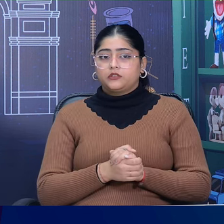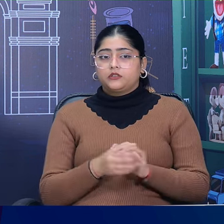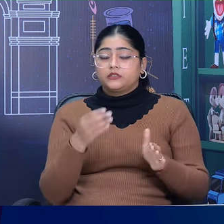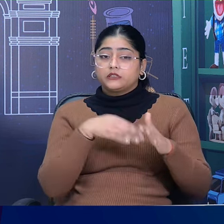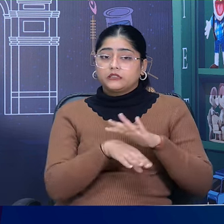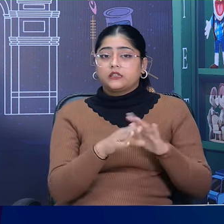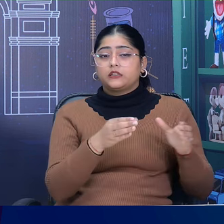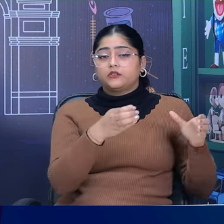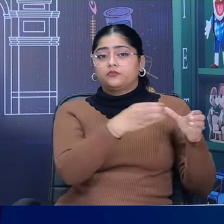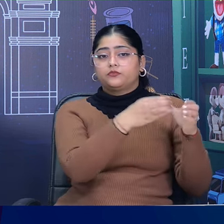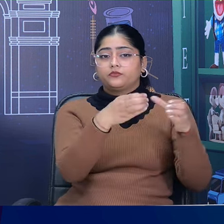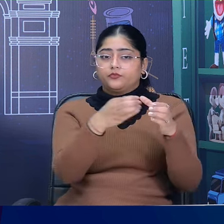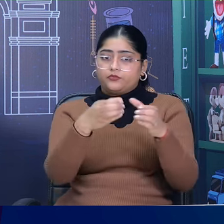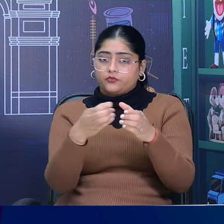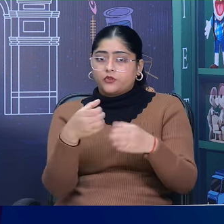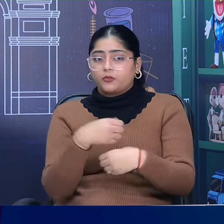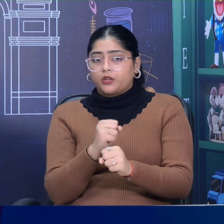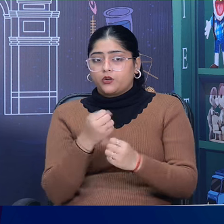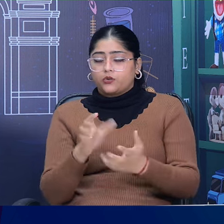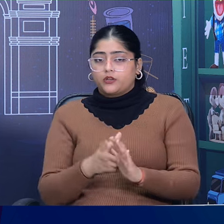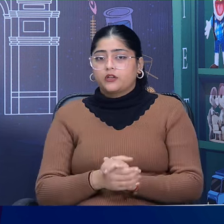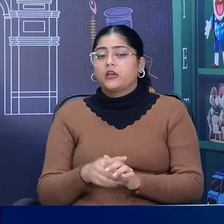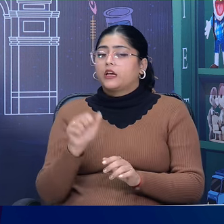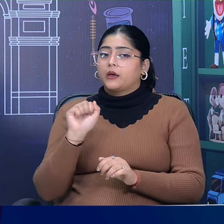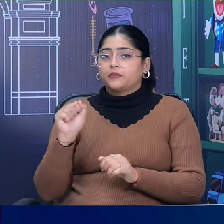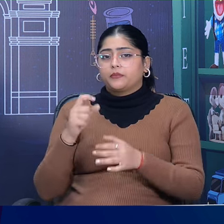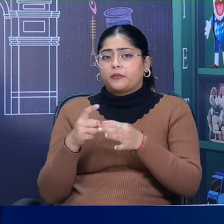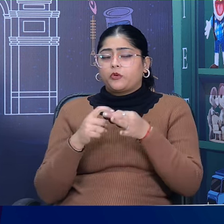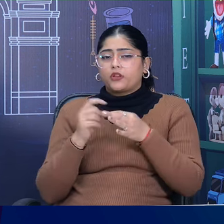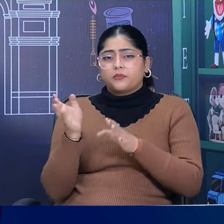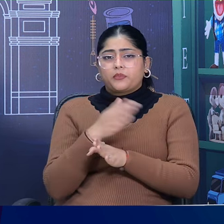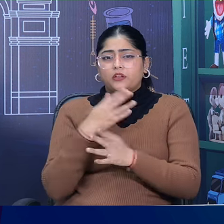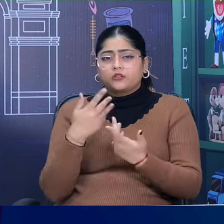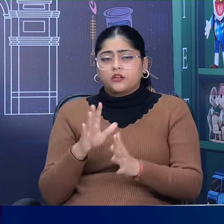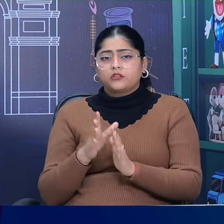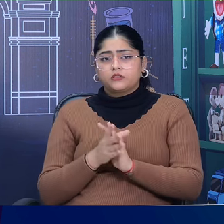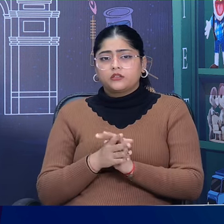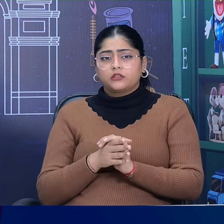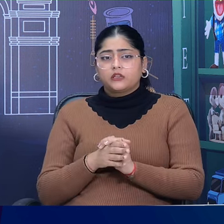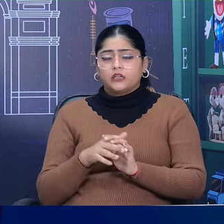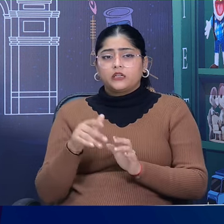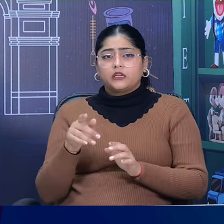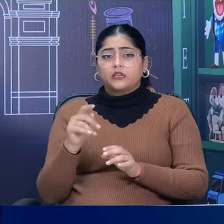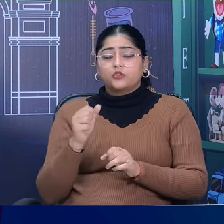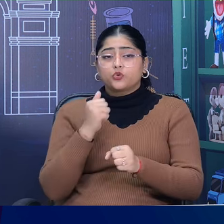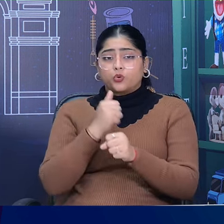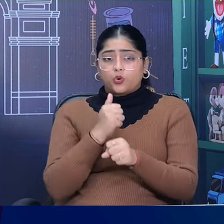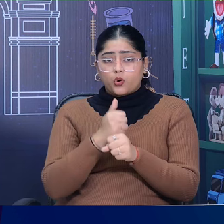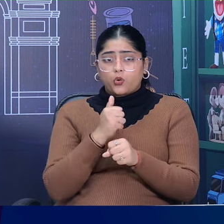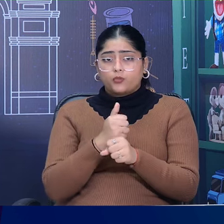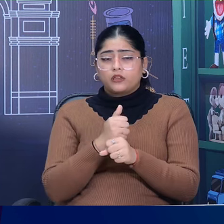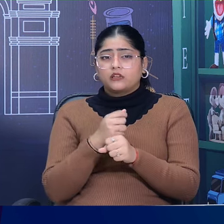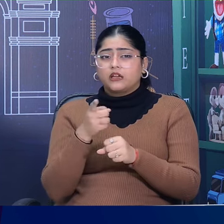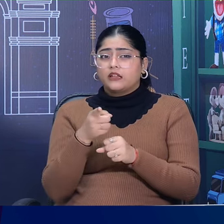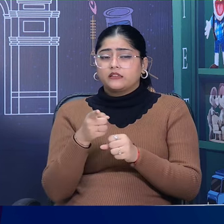सरपंच का चुनाव होता है जी अब आपके सवाल पर वापस आते हैं आपने पूछा कि क्या सरकार का किसी तरीके से कोई हस्तक्षेप